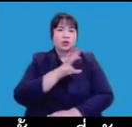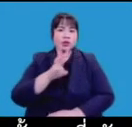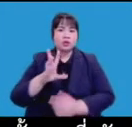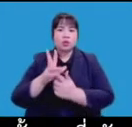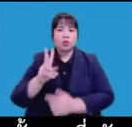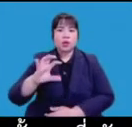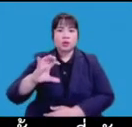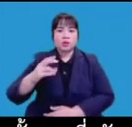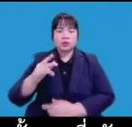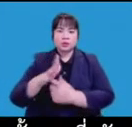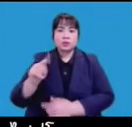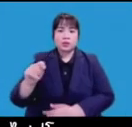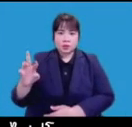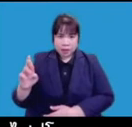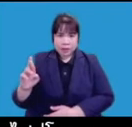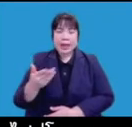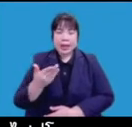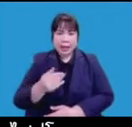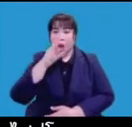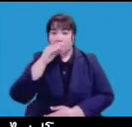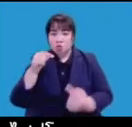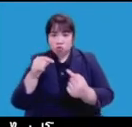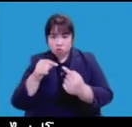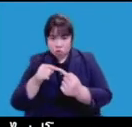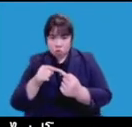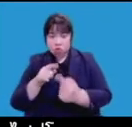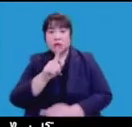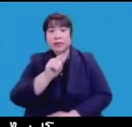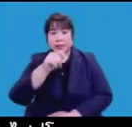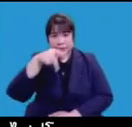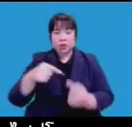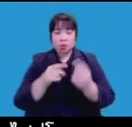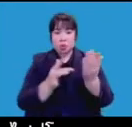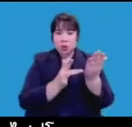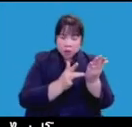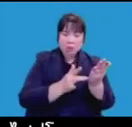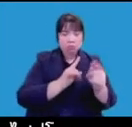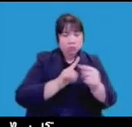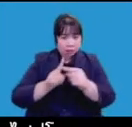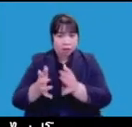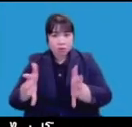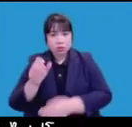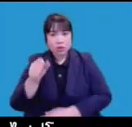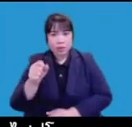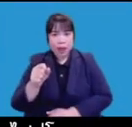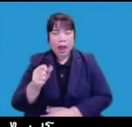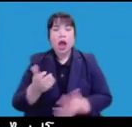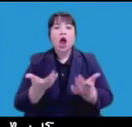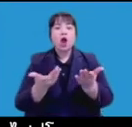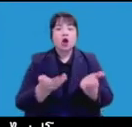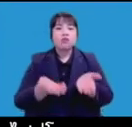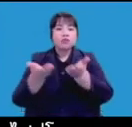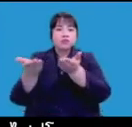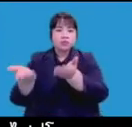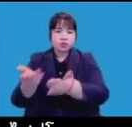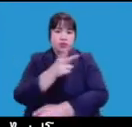เนื่องจากท่านดร.วันฉัตรกล่าวถึง TPM แบบโดยเฉพาะเชิงเทคนิคเยอะเหมือนกันนะฮะเดี๋ยวขออนุญาตขยับไปทางด